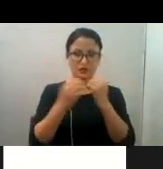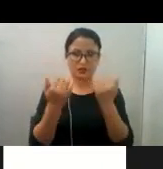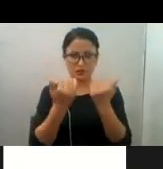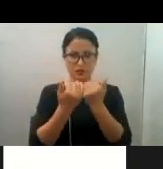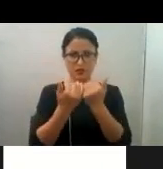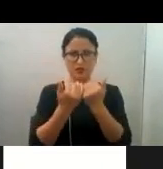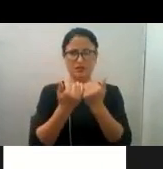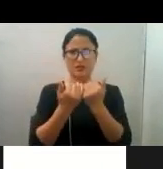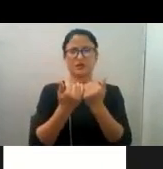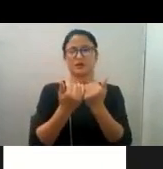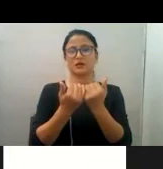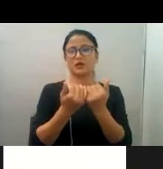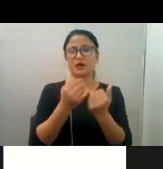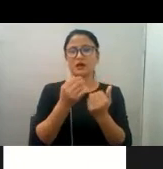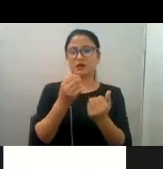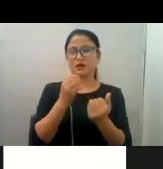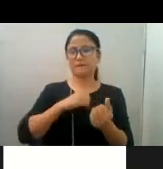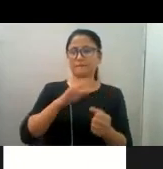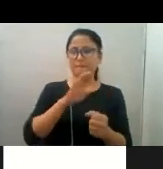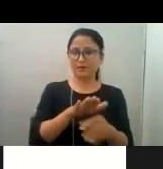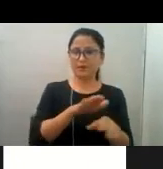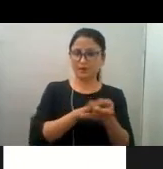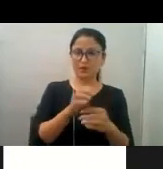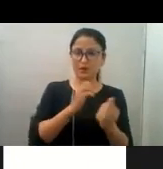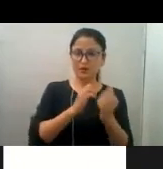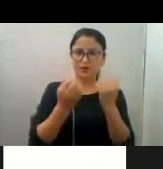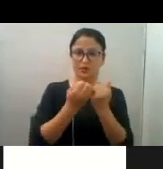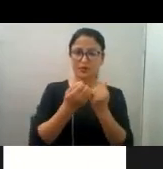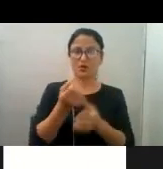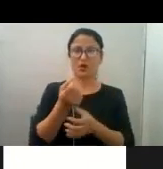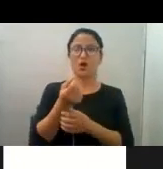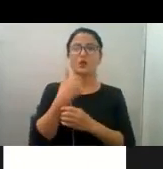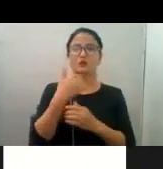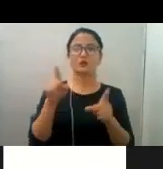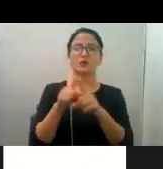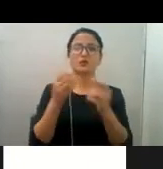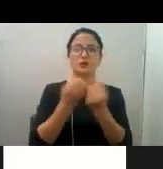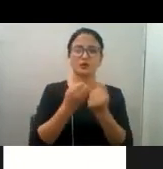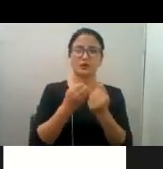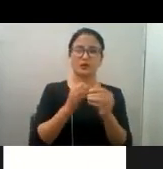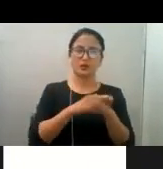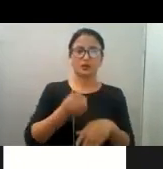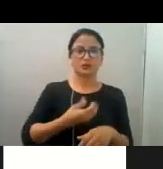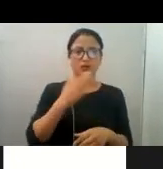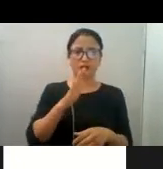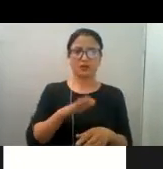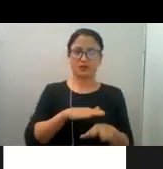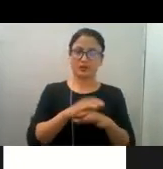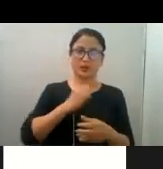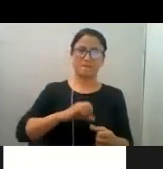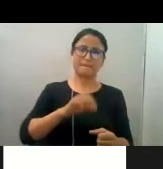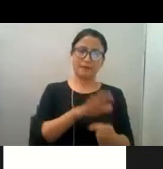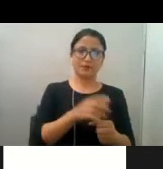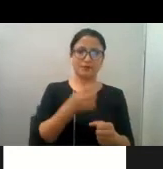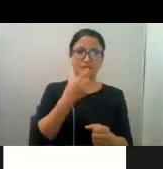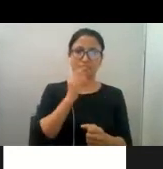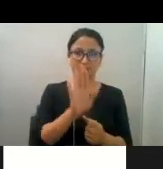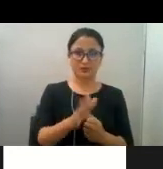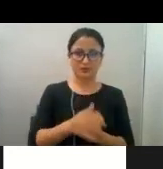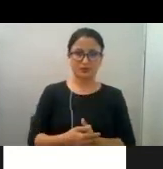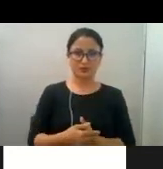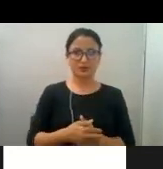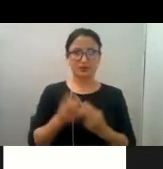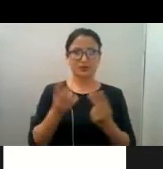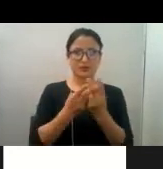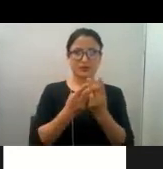आएका वृद्धहरूलाई काउन्सिलिङ गरेर चाहिँ उताबाट औषधि उपचार पनि गर्नुभएको छ. हामीलाई त धेरै धेरै खुसी लाग्यो भनेर कति वृद्धहरू आएर भन्नुभएको छ.